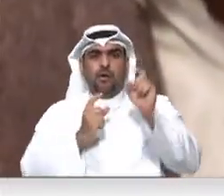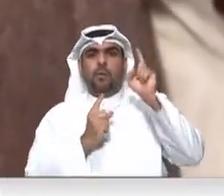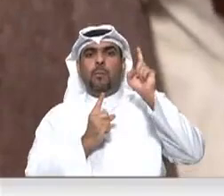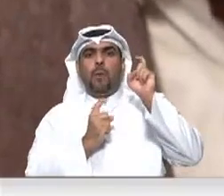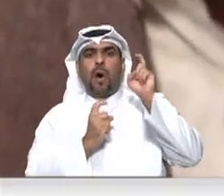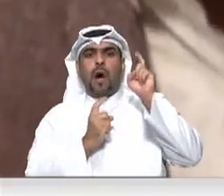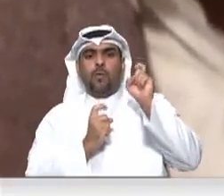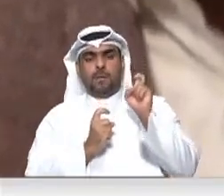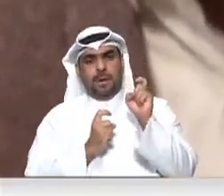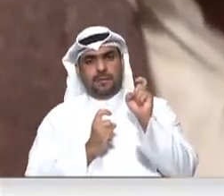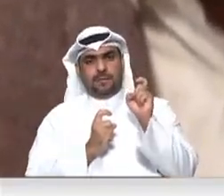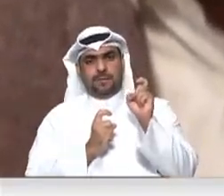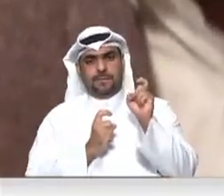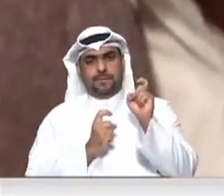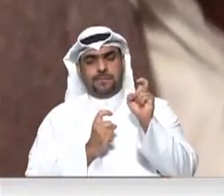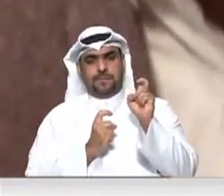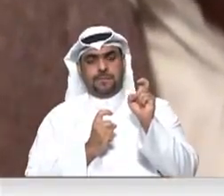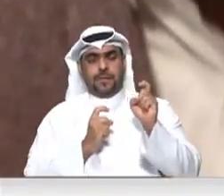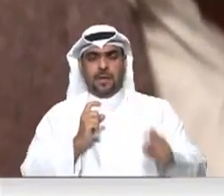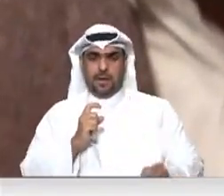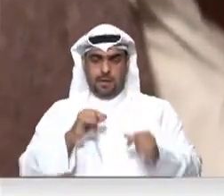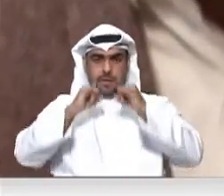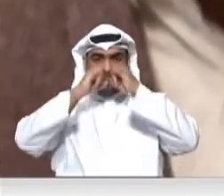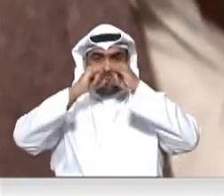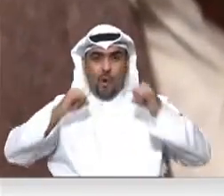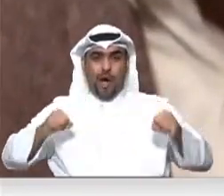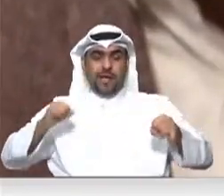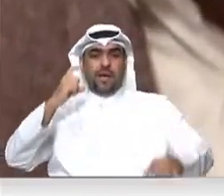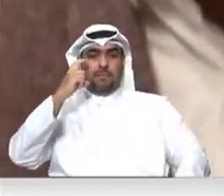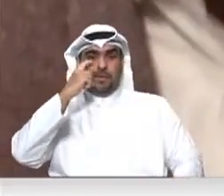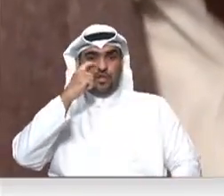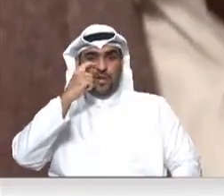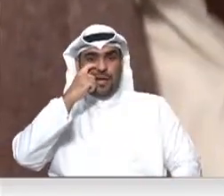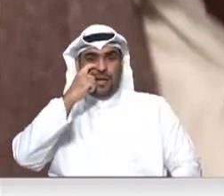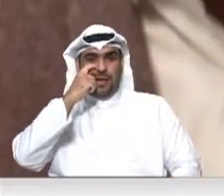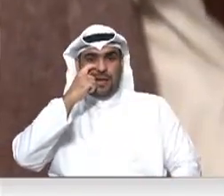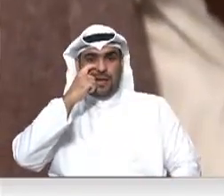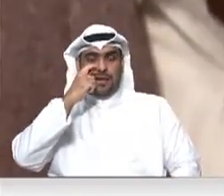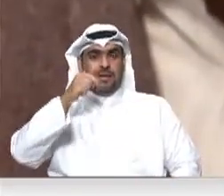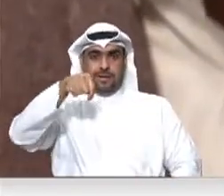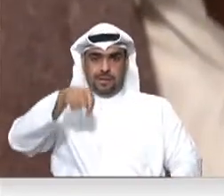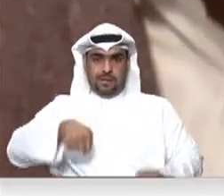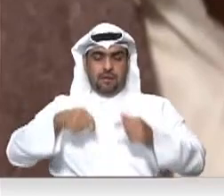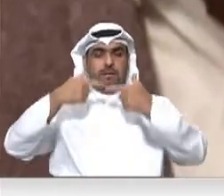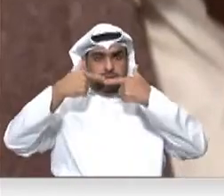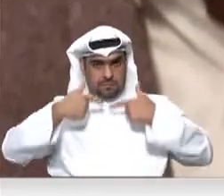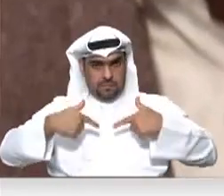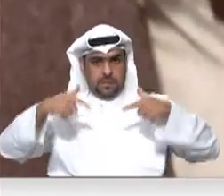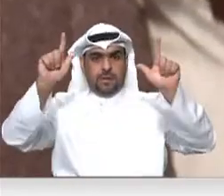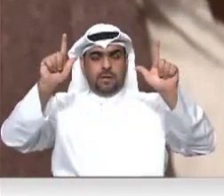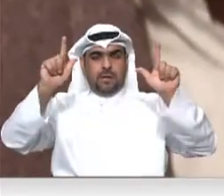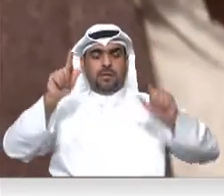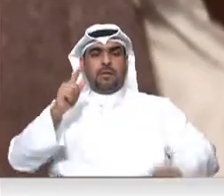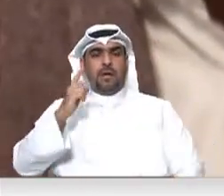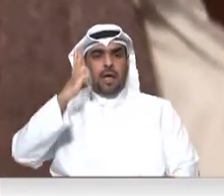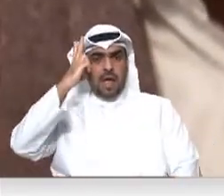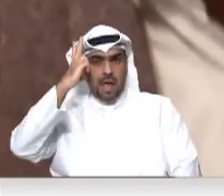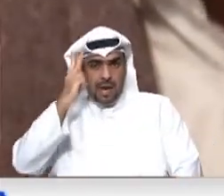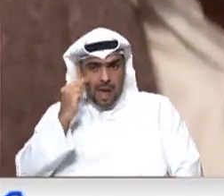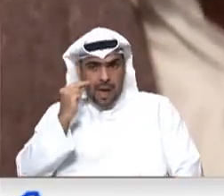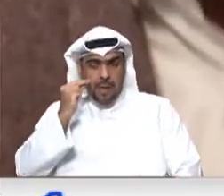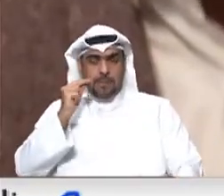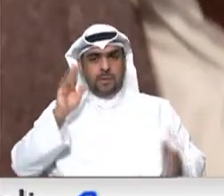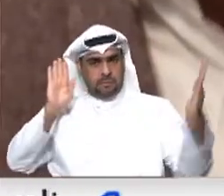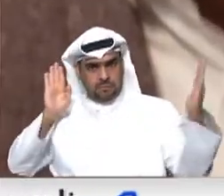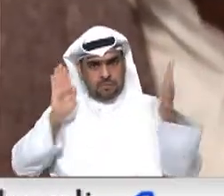في مخيم جنين شمال الضفة الغربية تهدف للقضاء على ما وصفه بالإرهاب، في إشارة إلى الخلايا